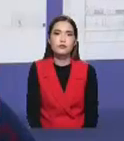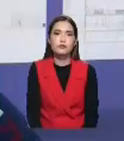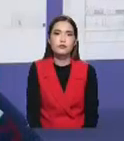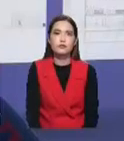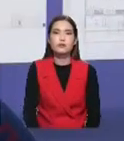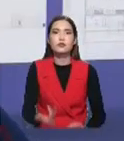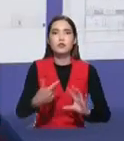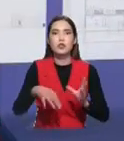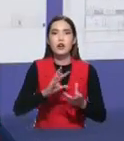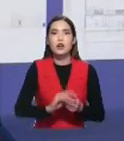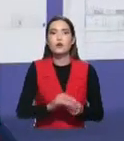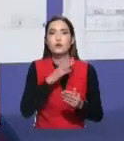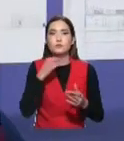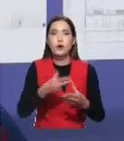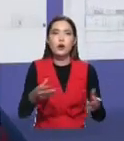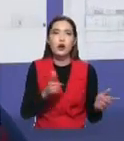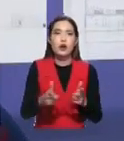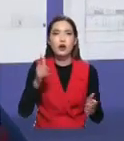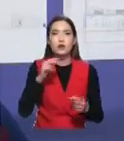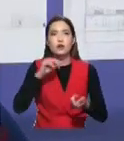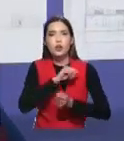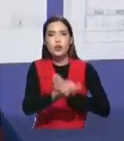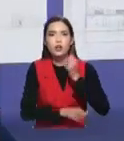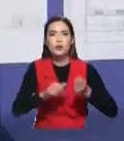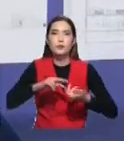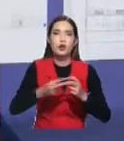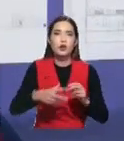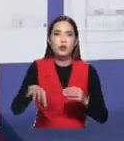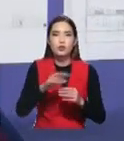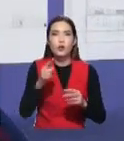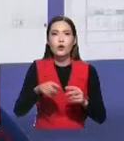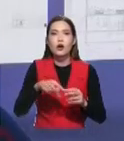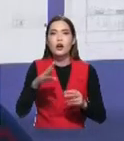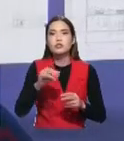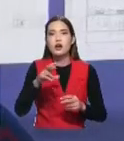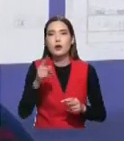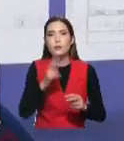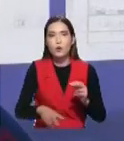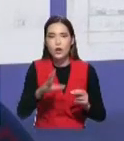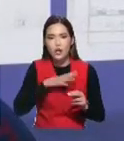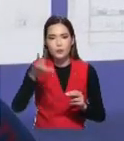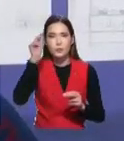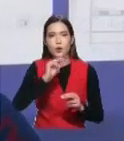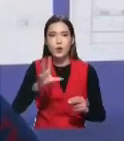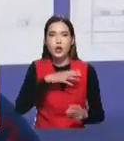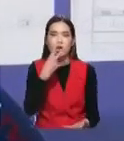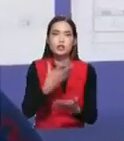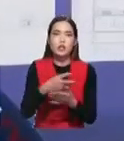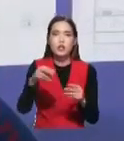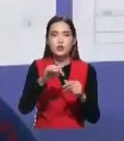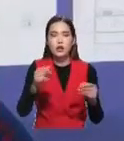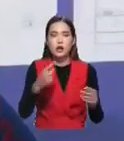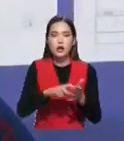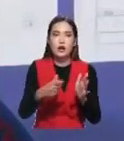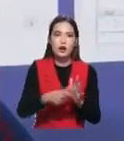Бұл жобаны көктемде әзірледік. Құрылыс монтаждау жұмыстары тамыз айында басталды. Біз сапаға аса қатты мән береміз. Мәселен, мұндағы топырақ борпылдақ.